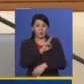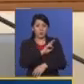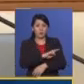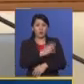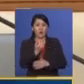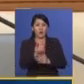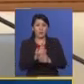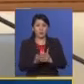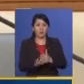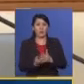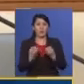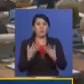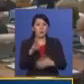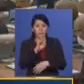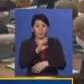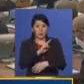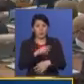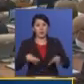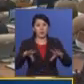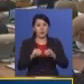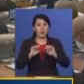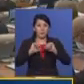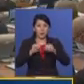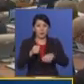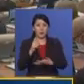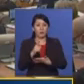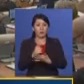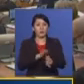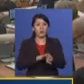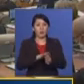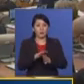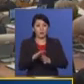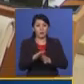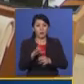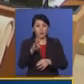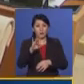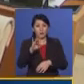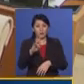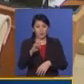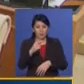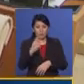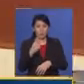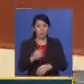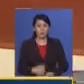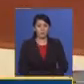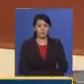қызметкерді ұсынушы мен қарапайым жұмысшының барлық мүмкіндіктері мен міндеттері толық жазылған, деді мәжіліс төрағасы Нұрлан Нығматулин.